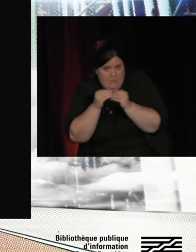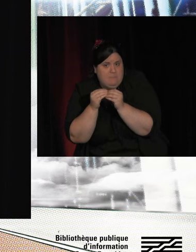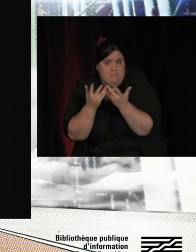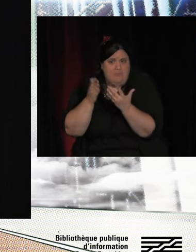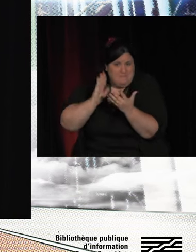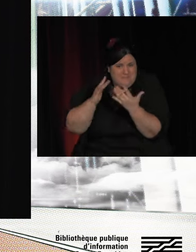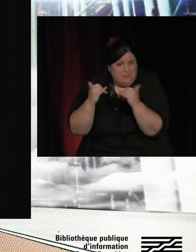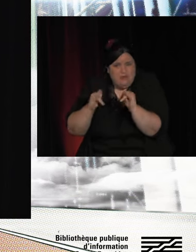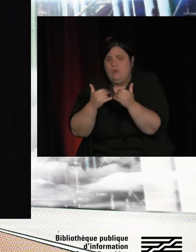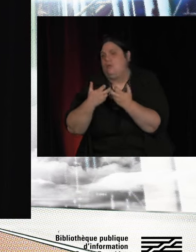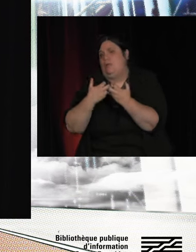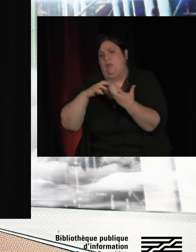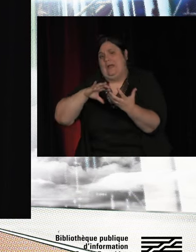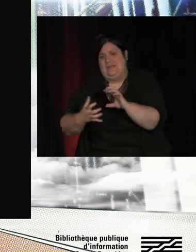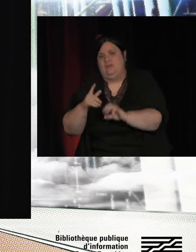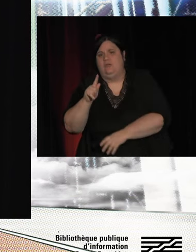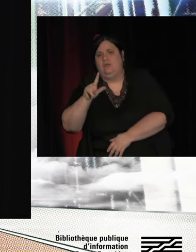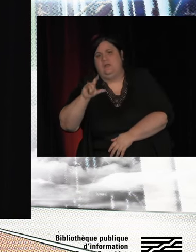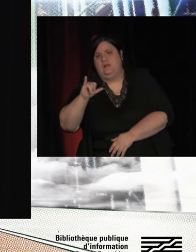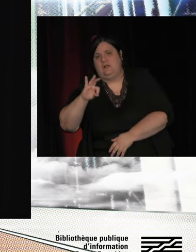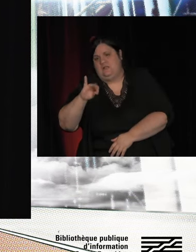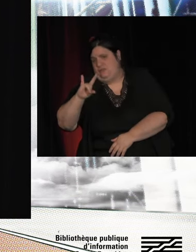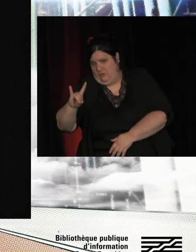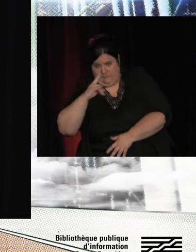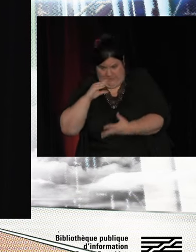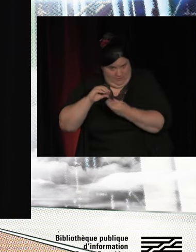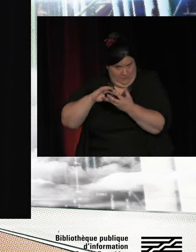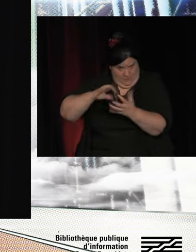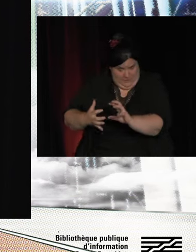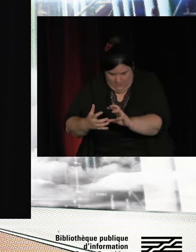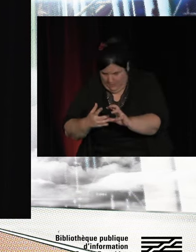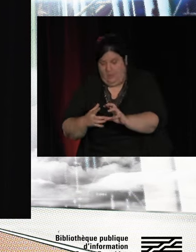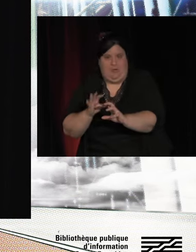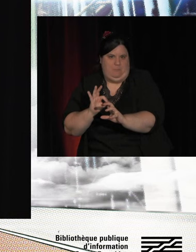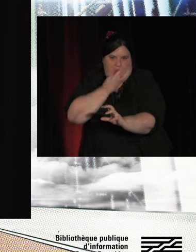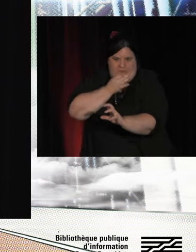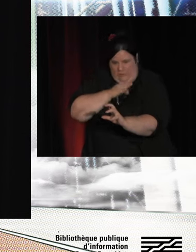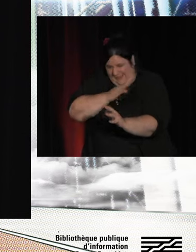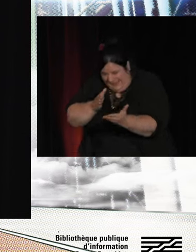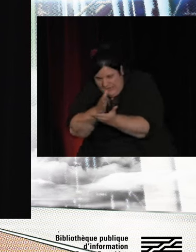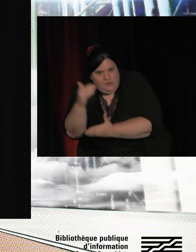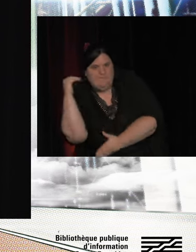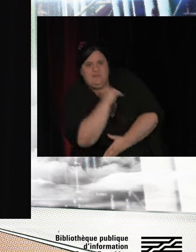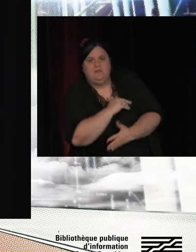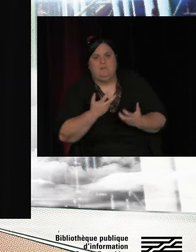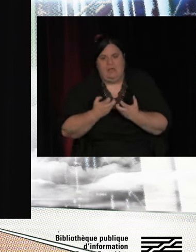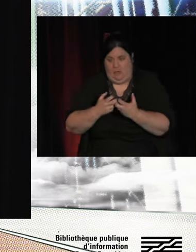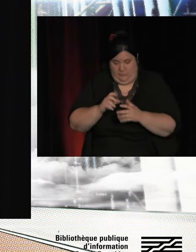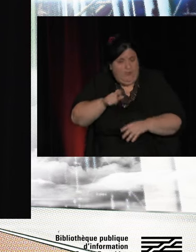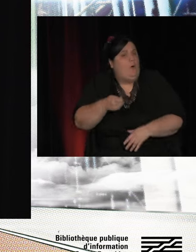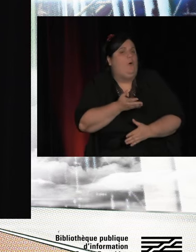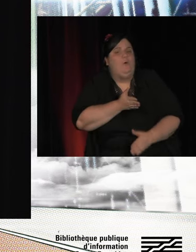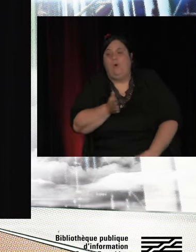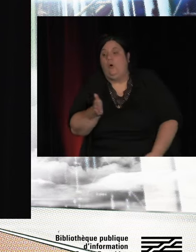ça des glitches. Un glitch, donc c'est un bug qui est exploitable pour... passer toute une partie du jeu pour aller encore plus